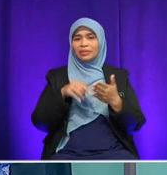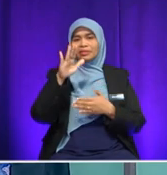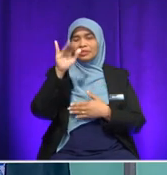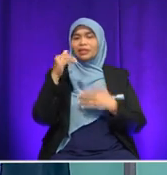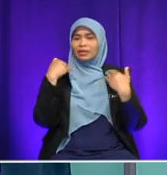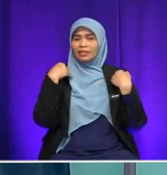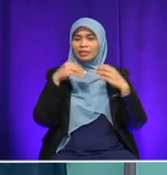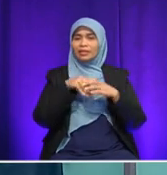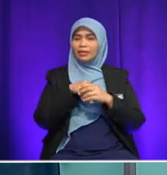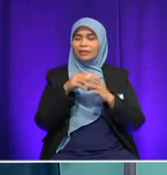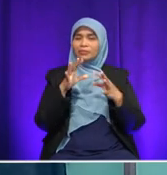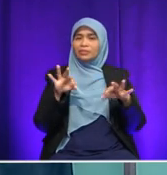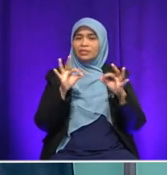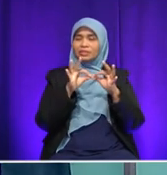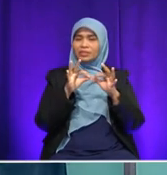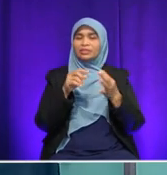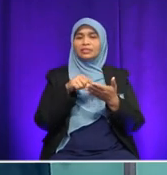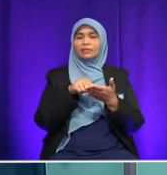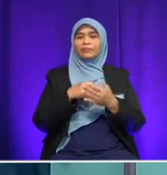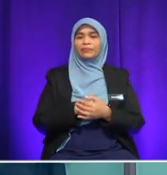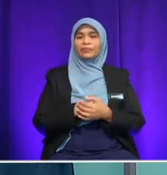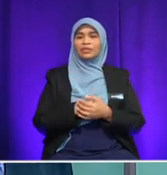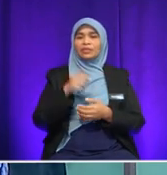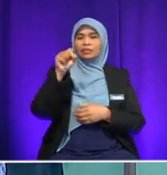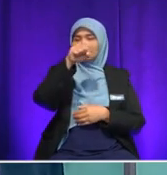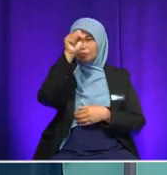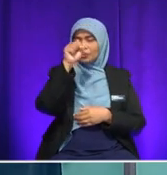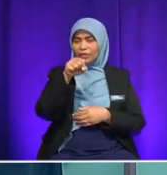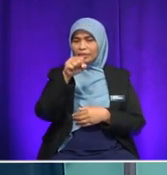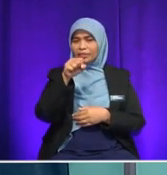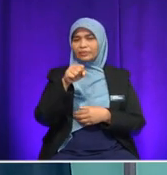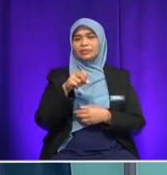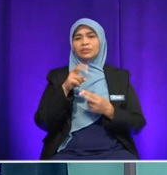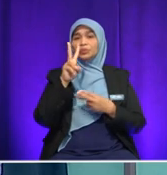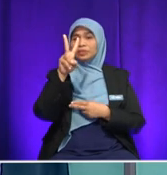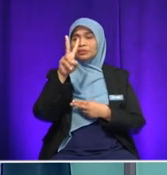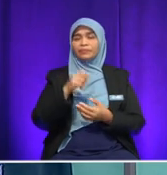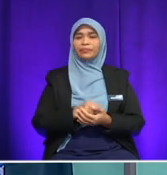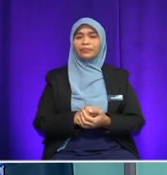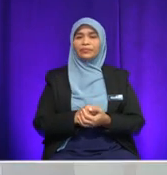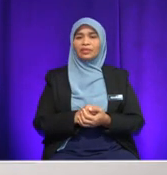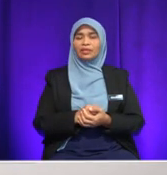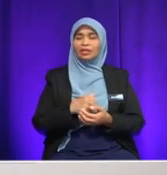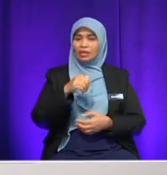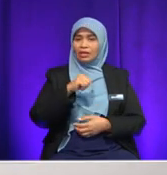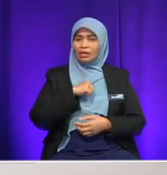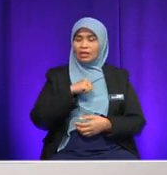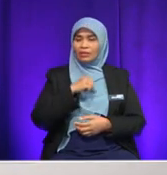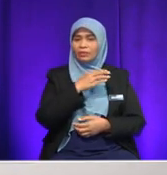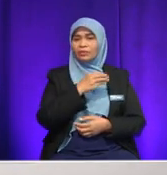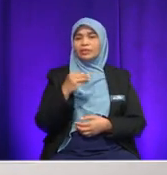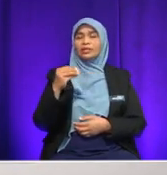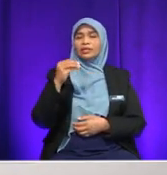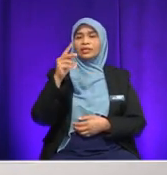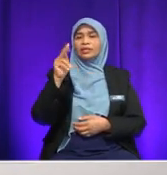tersebut. Betul tu. Okey, dan kita tengok soalan yang kedua. Nak uji sekali lagi. Okey, aku dan Kreko jujur